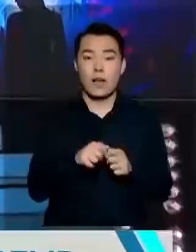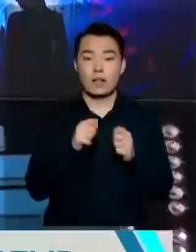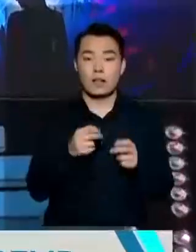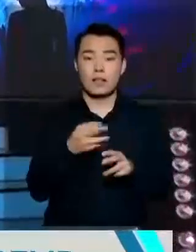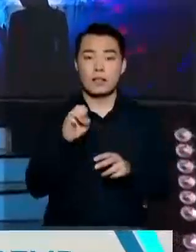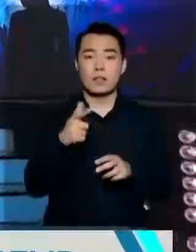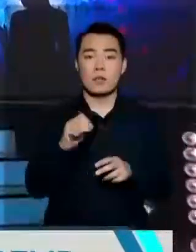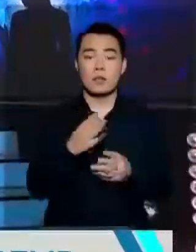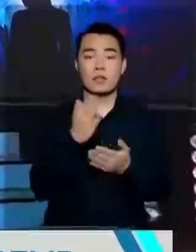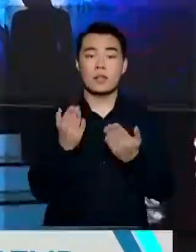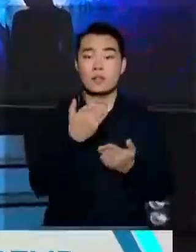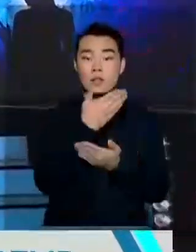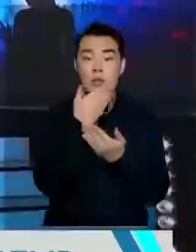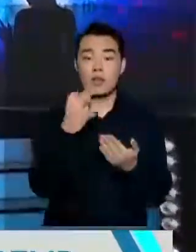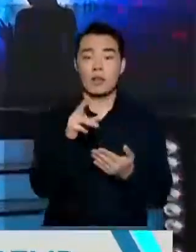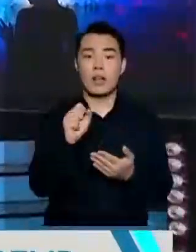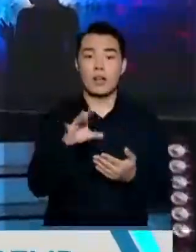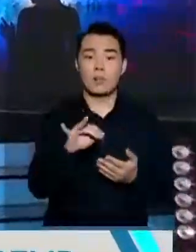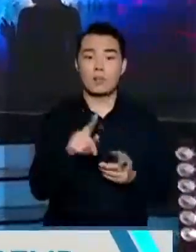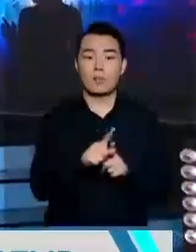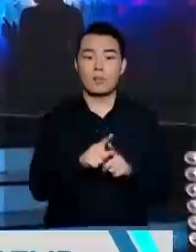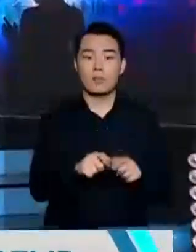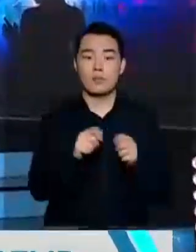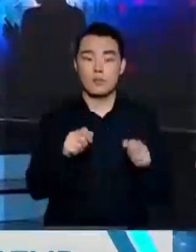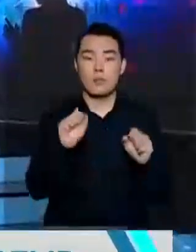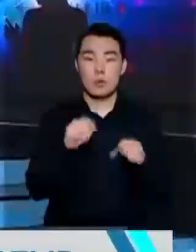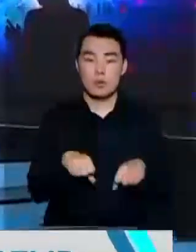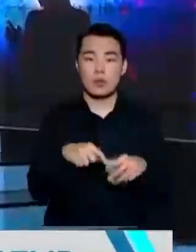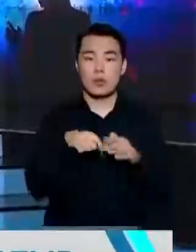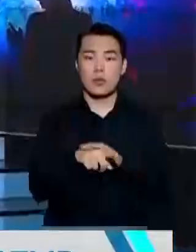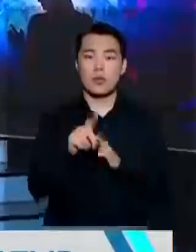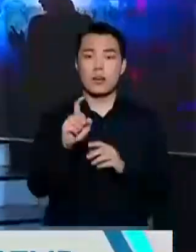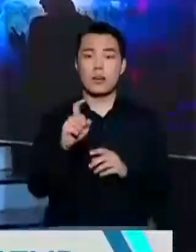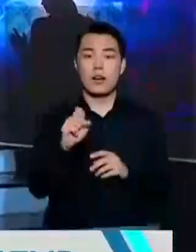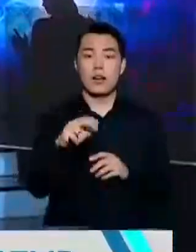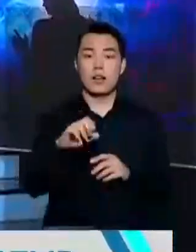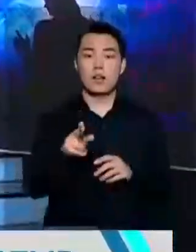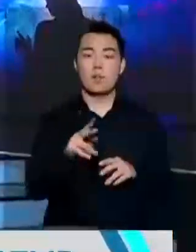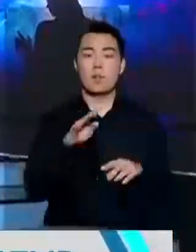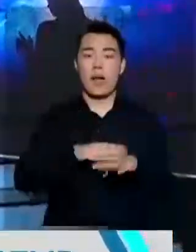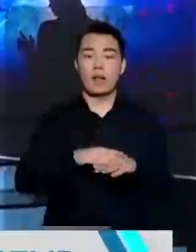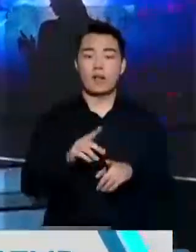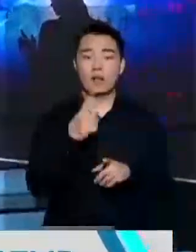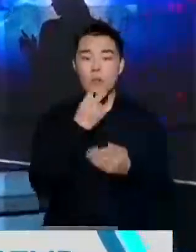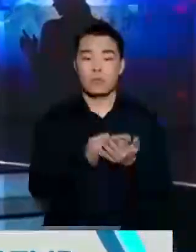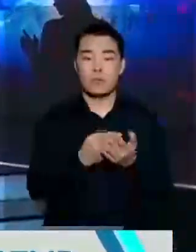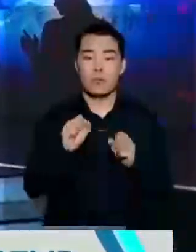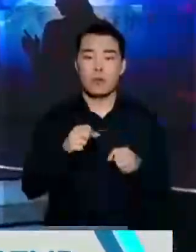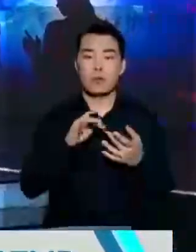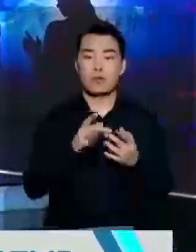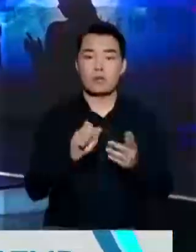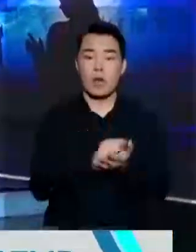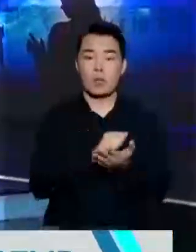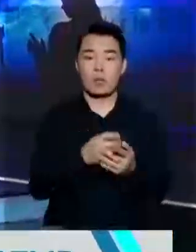Егов қосымшасы болмаған жағдайда, сіз егер Каспи қосымшасы немесе Халық банк қосымшасы солар арқылы көрсетіп, әрғай өздерің жол жүріп